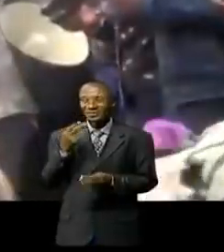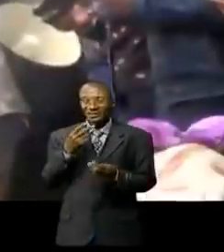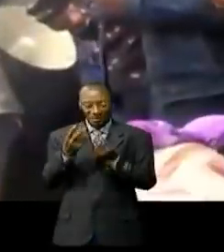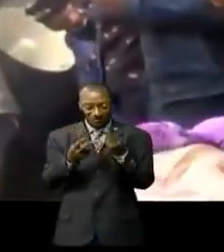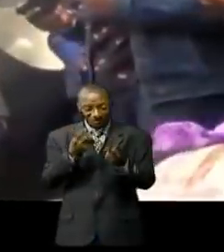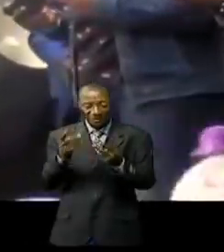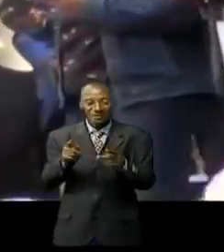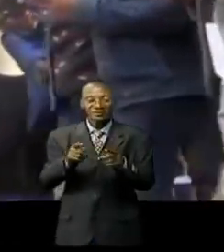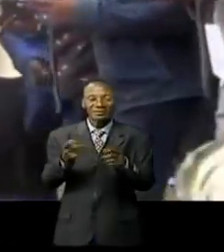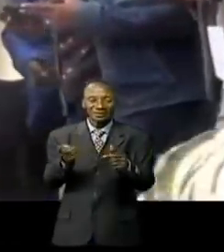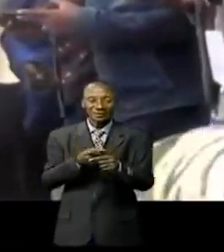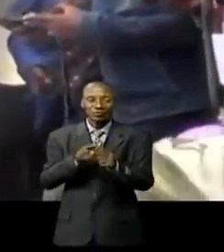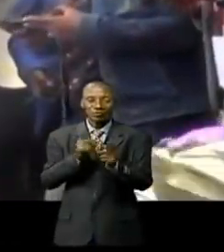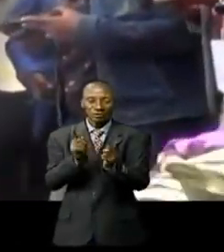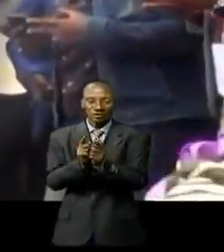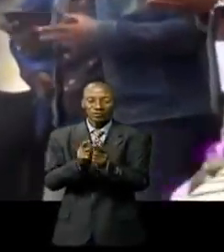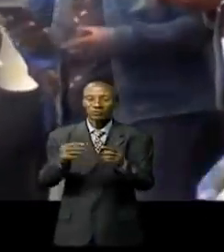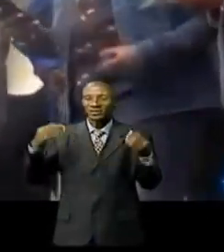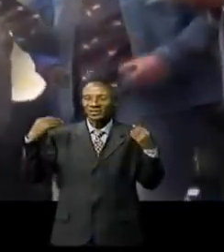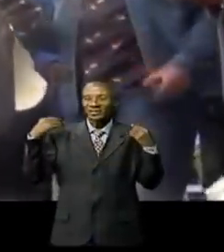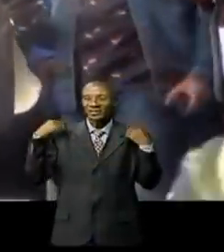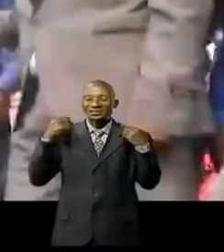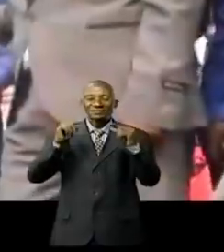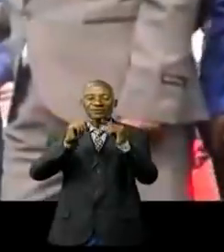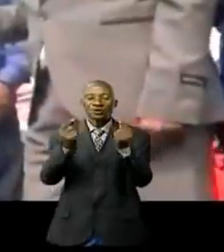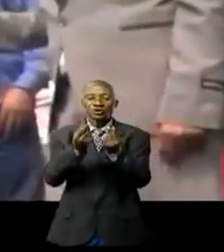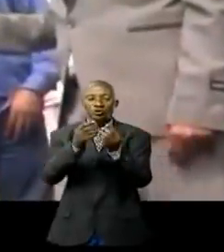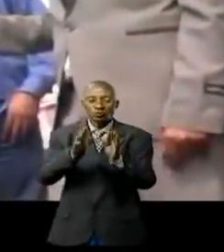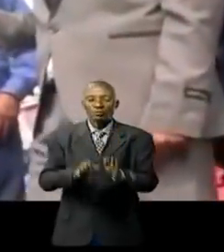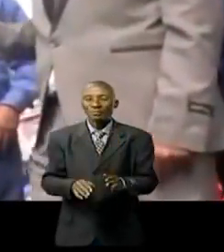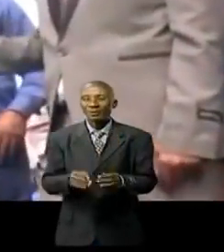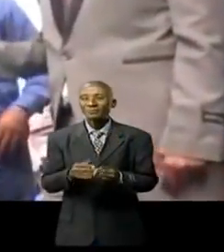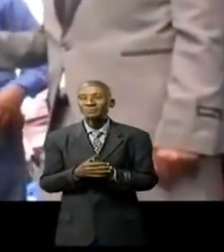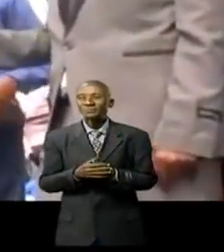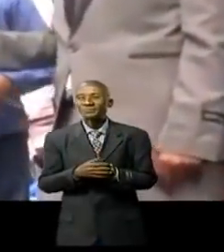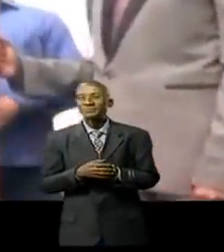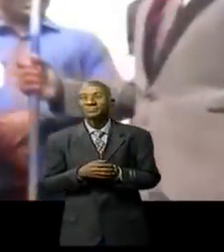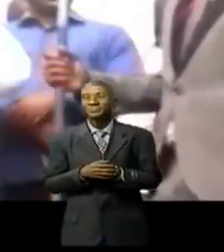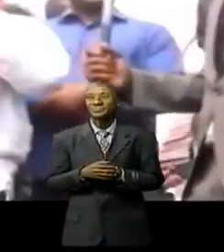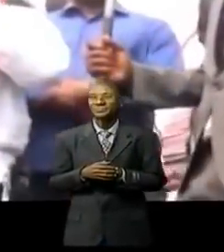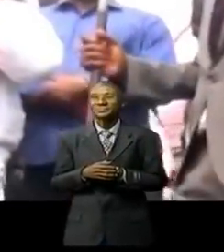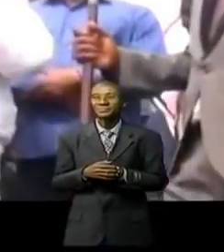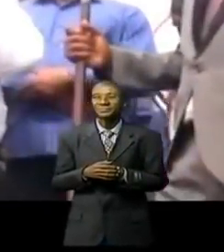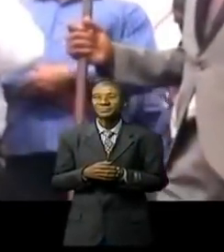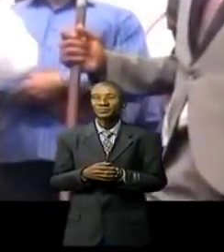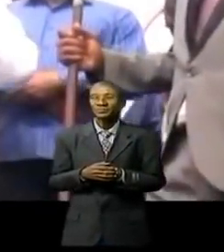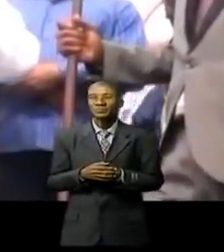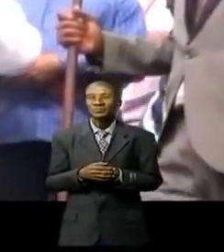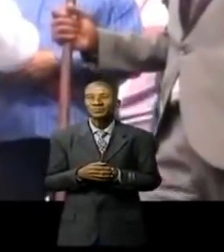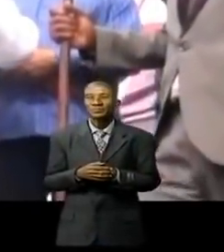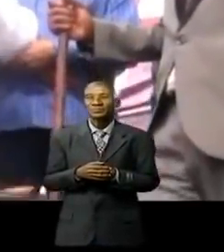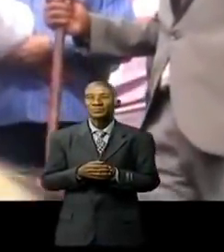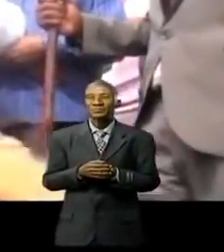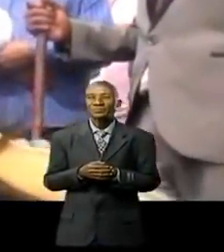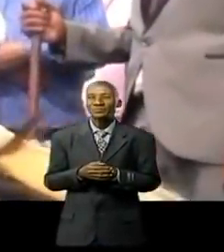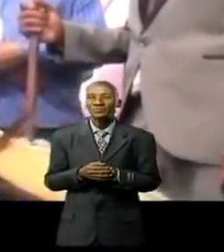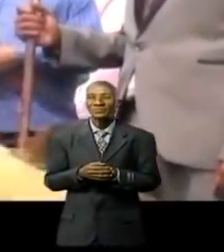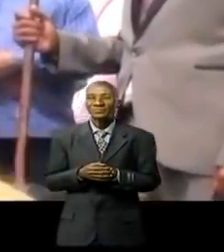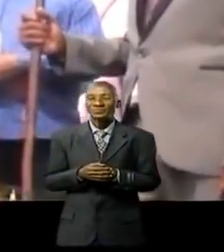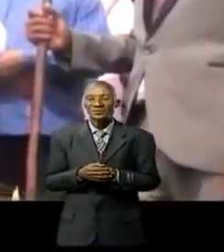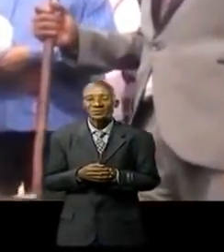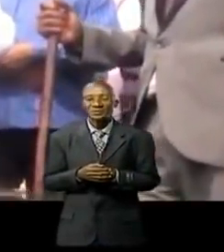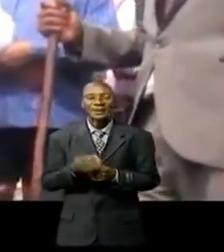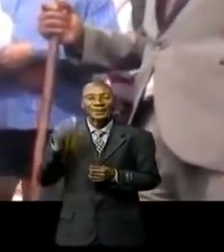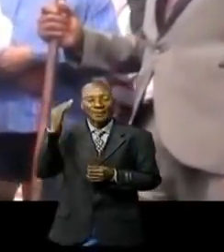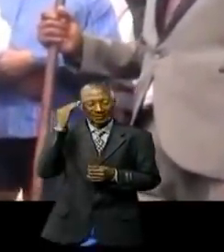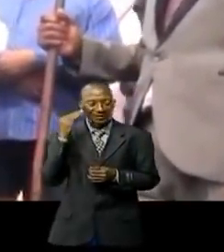symbole d'acceptation par sa communauté. Mwenye alininua. Nipatia hiyo